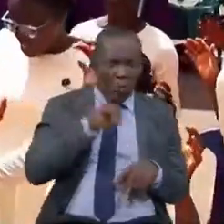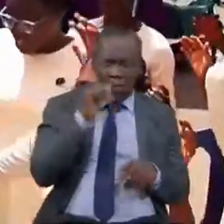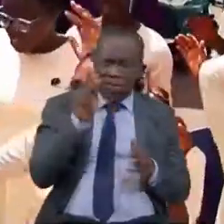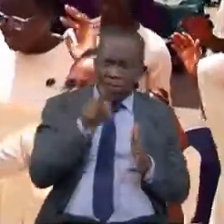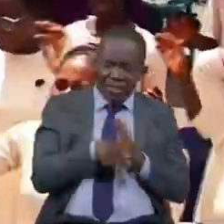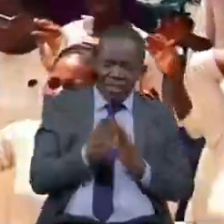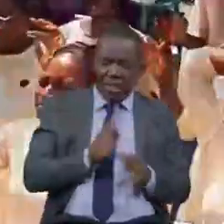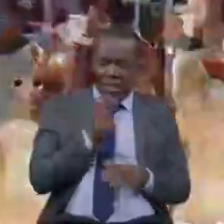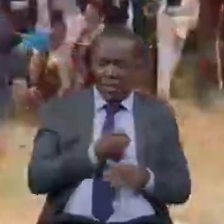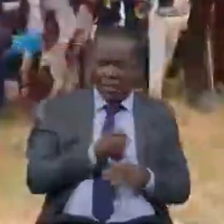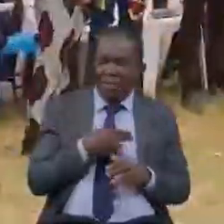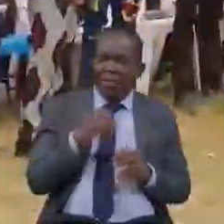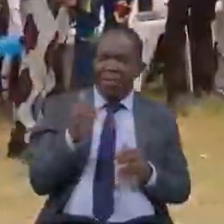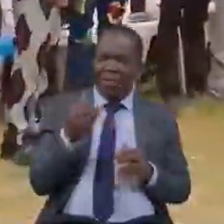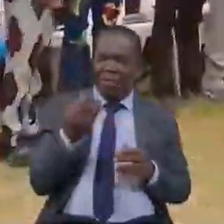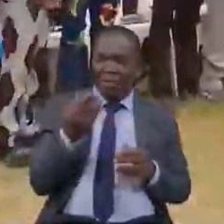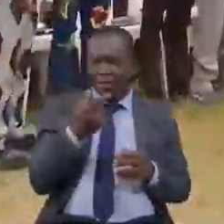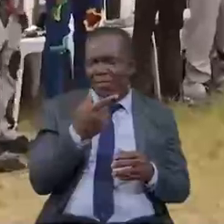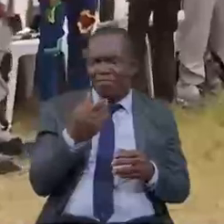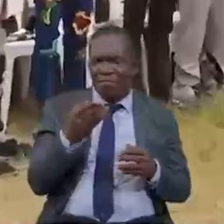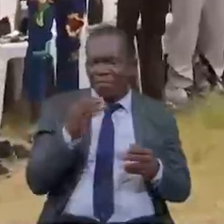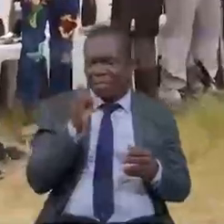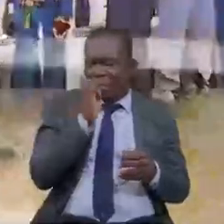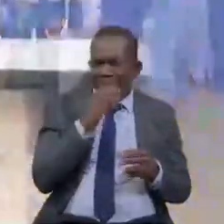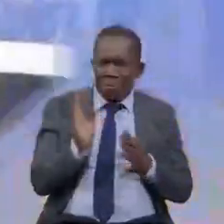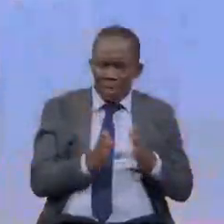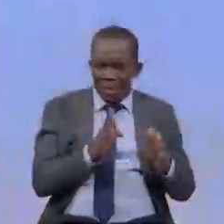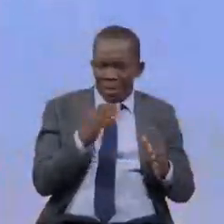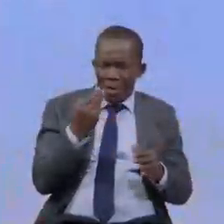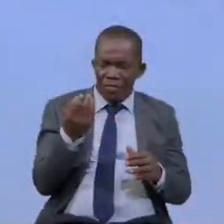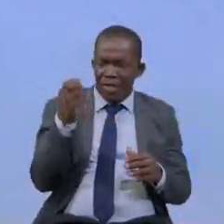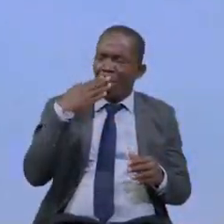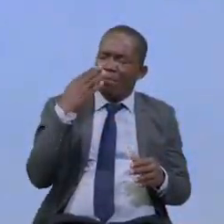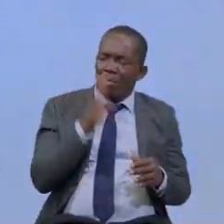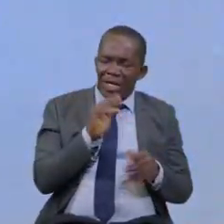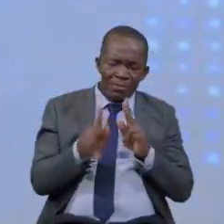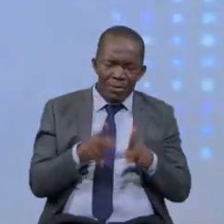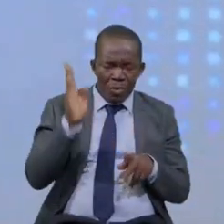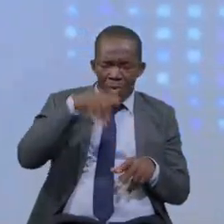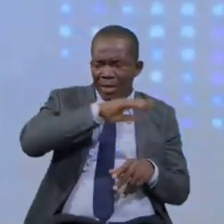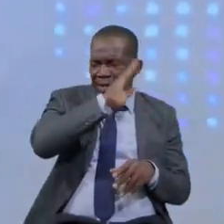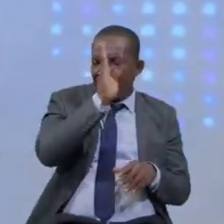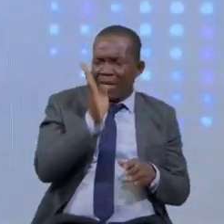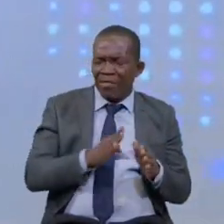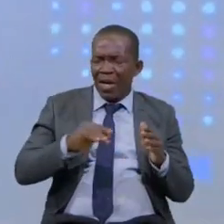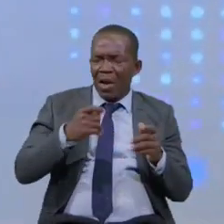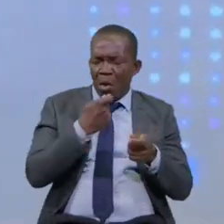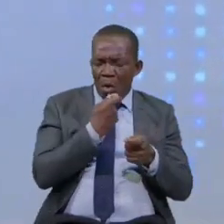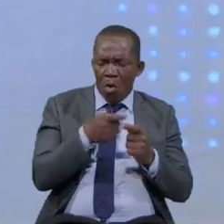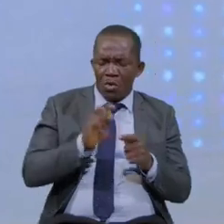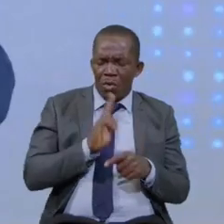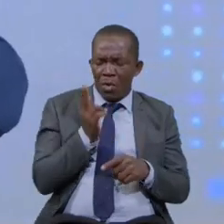ta vie. Et les choses qui viennent des puissants des ténèbres ne pourront